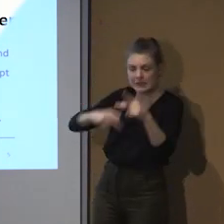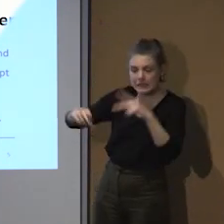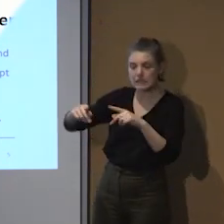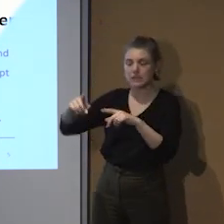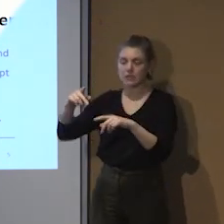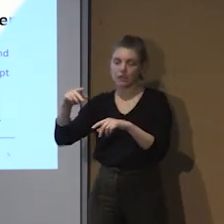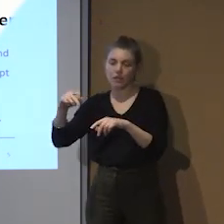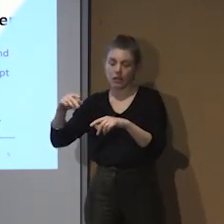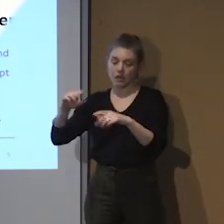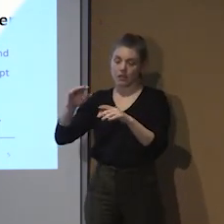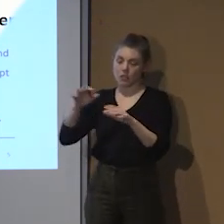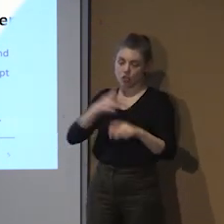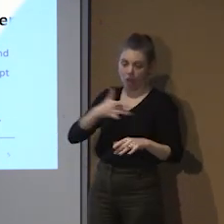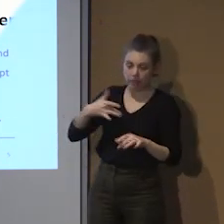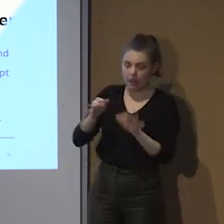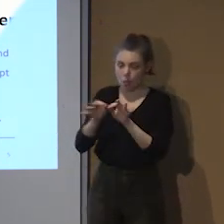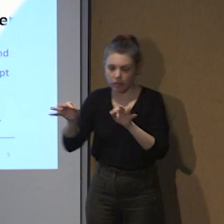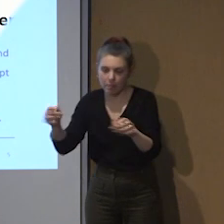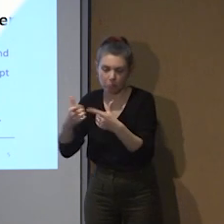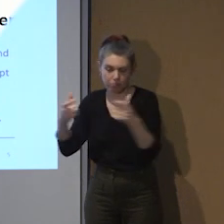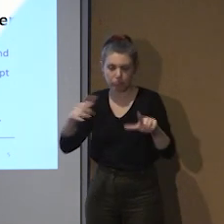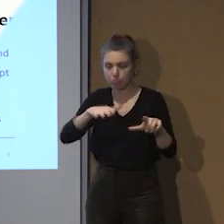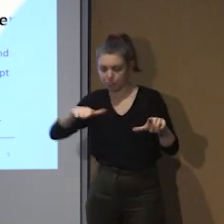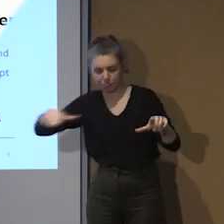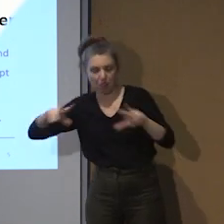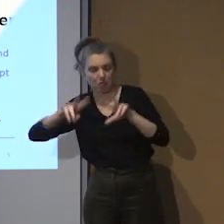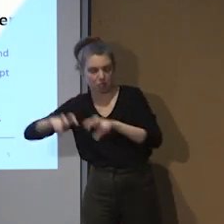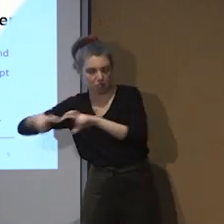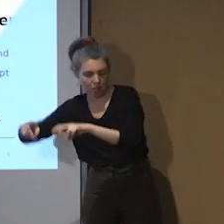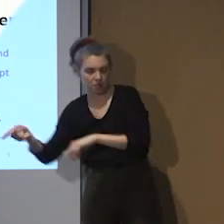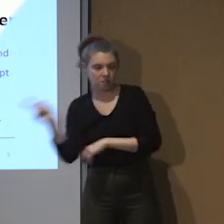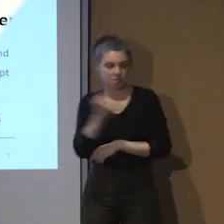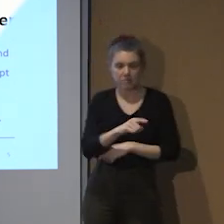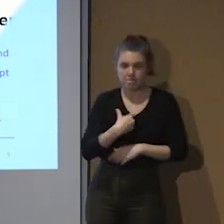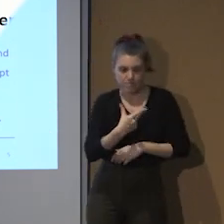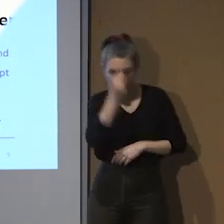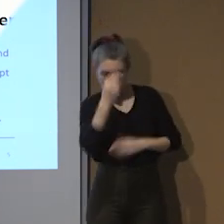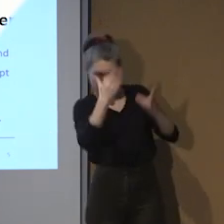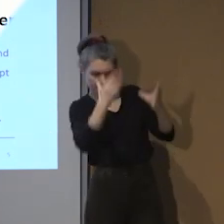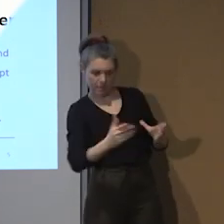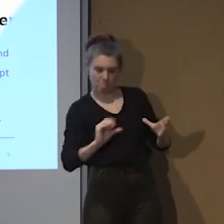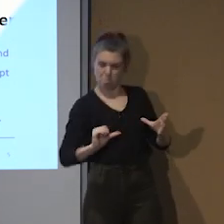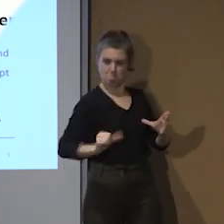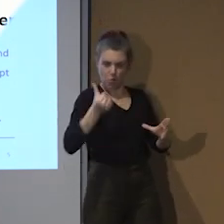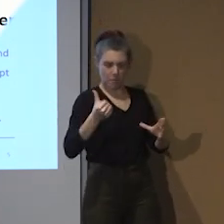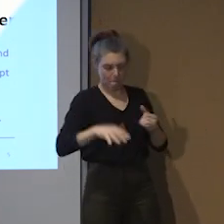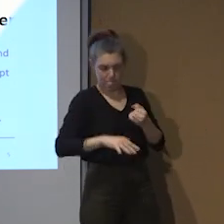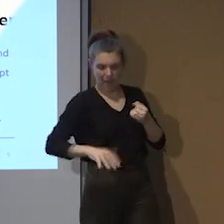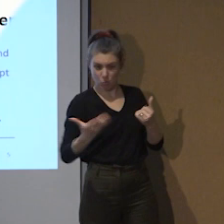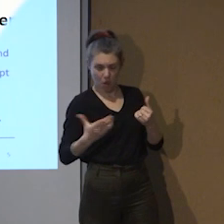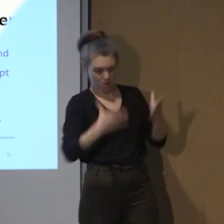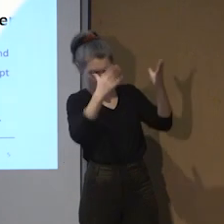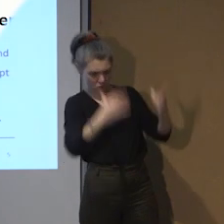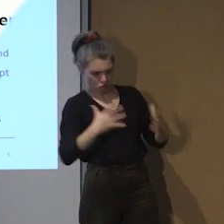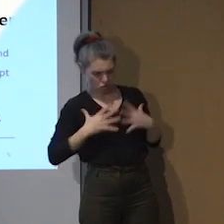médecin français, Ferdinand Lagrange, va déclarer que seule la physiologie peut nous donner ces notions premières. Ainsi, le concept